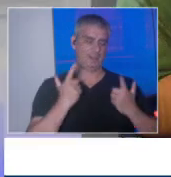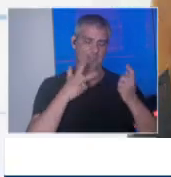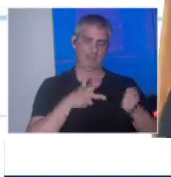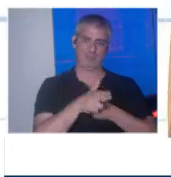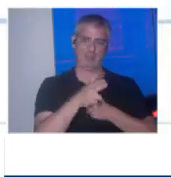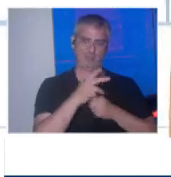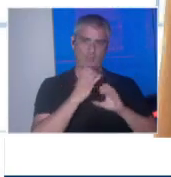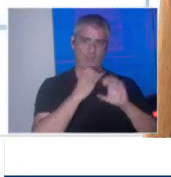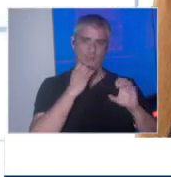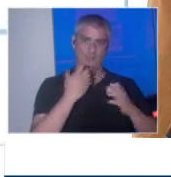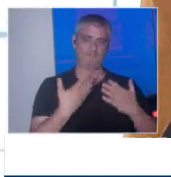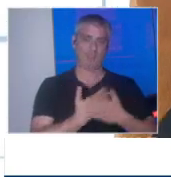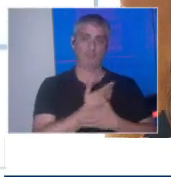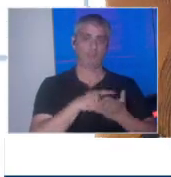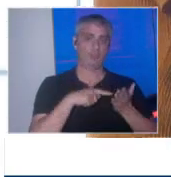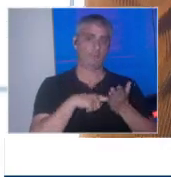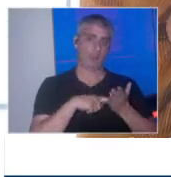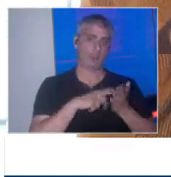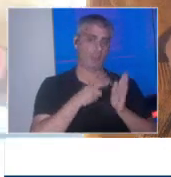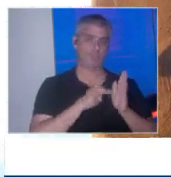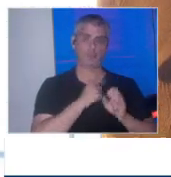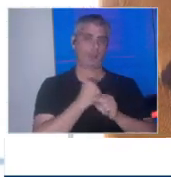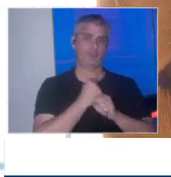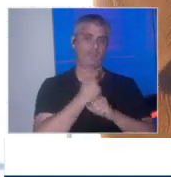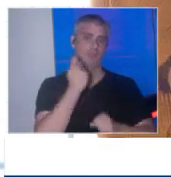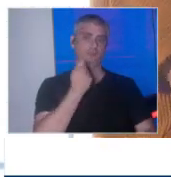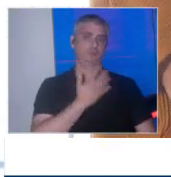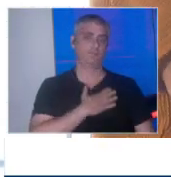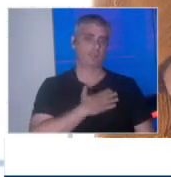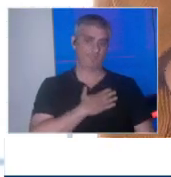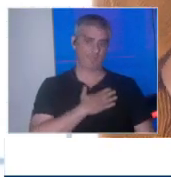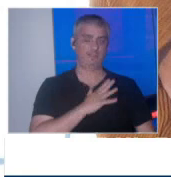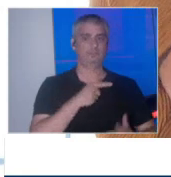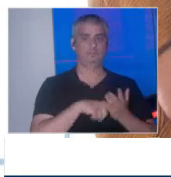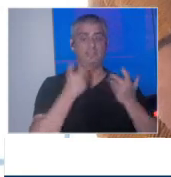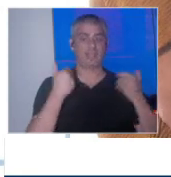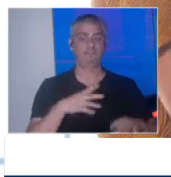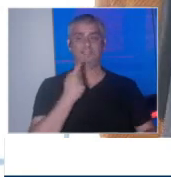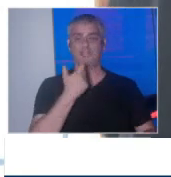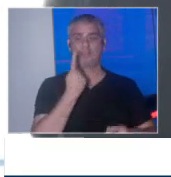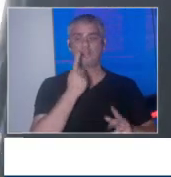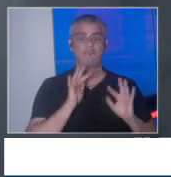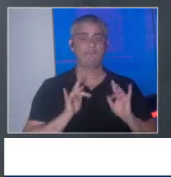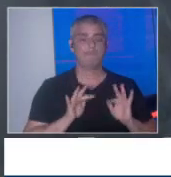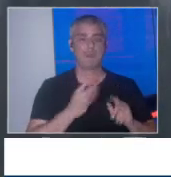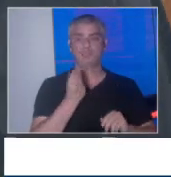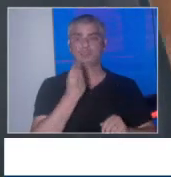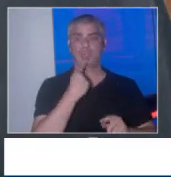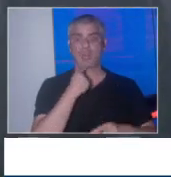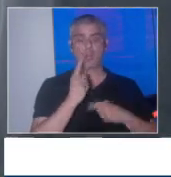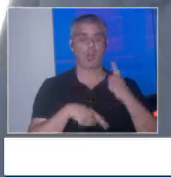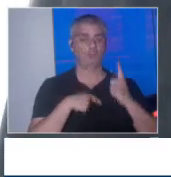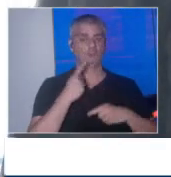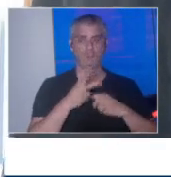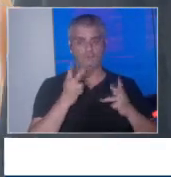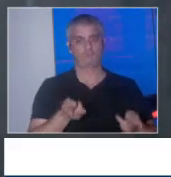מחנוכת הקו החדש, בגלל שהרכבת לא תפעל בשבתות וחגים, מה שיביא להפסד של כמעט מיליארד שקלים בשנה.